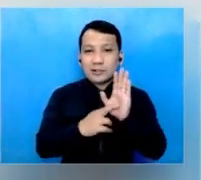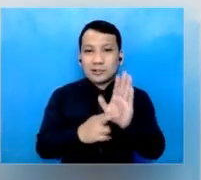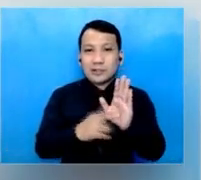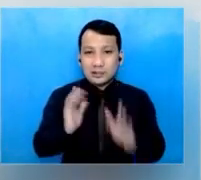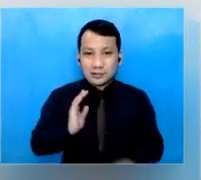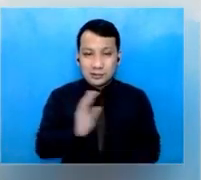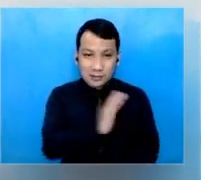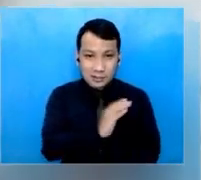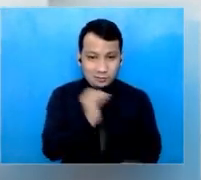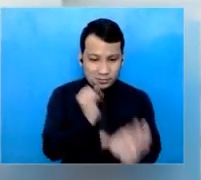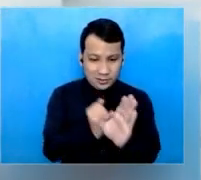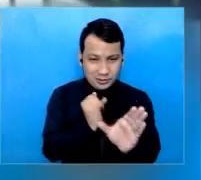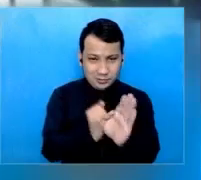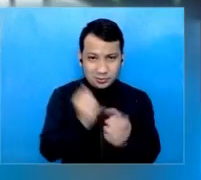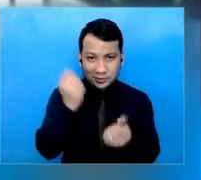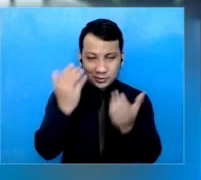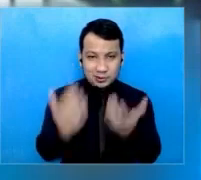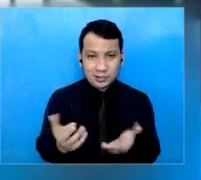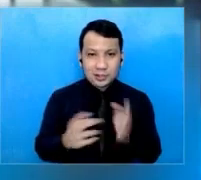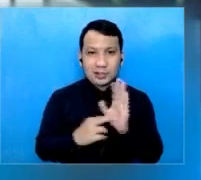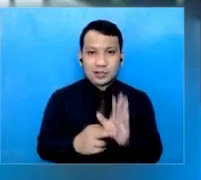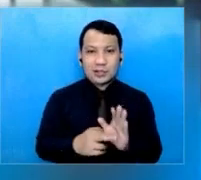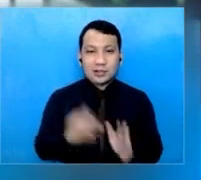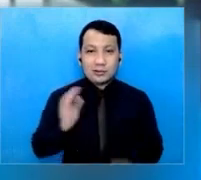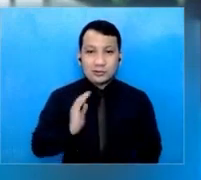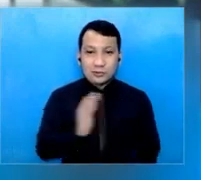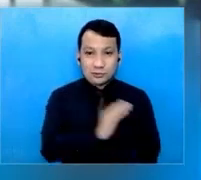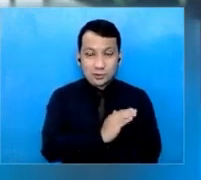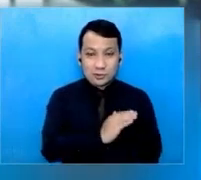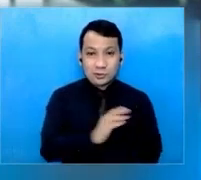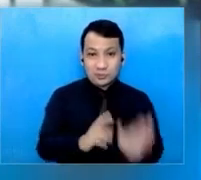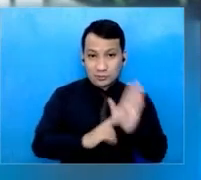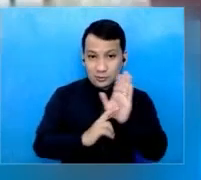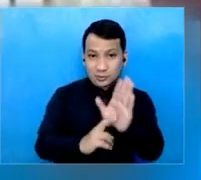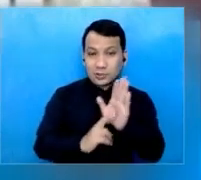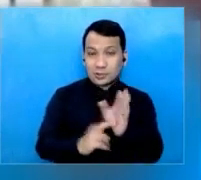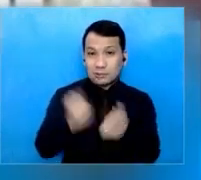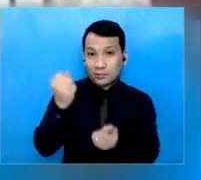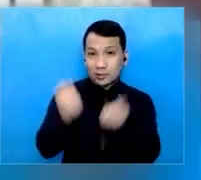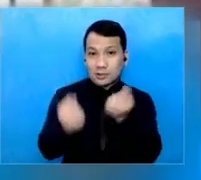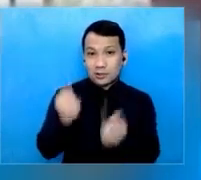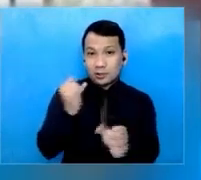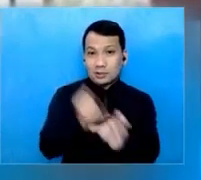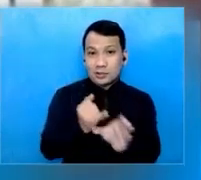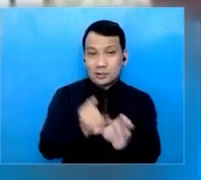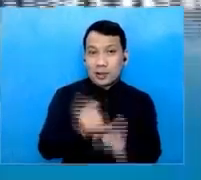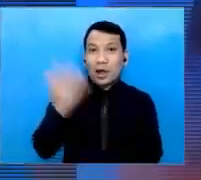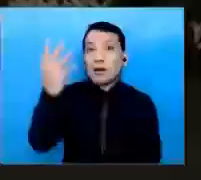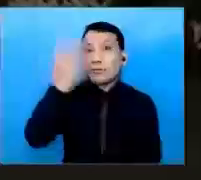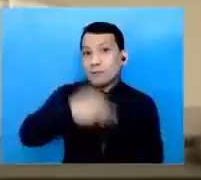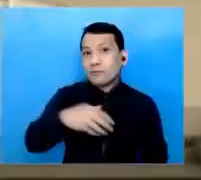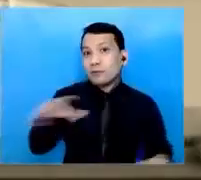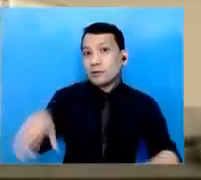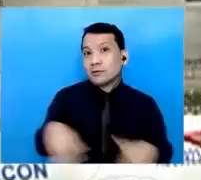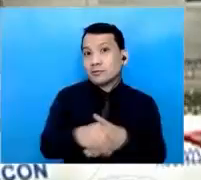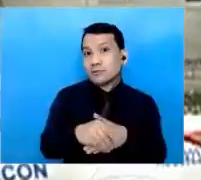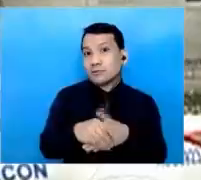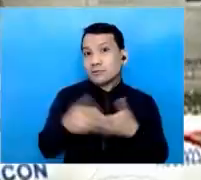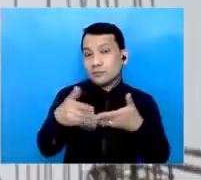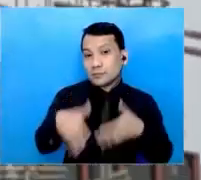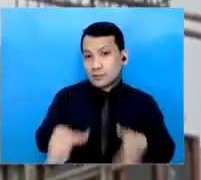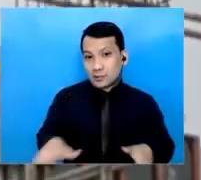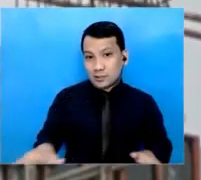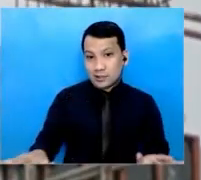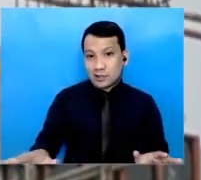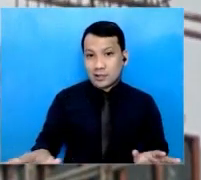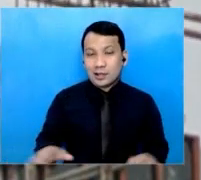driver. Inulan ng batikos ang isang congresswoman na kumakatawan sa mga chofer dahil sa kanyang magarbong kasal. Kaya para sa Korte Suprema at COMELEC,